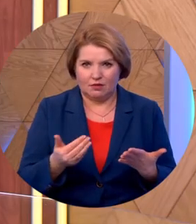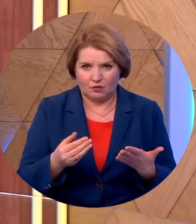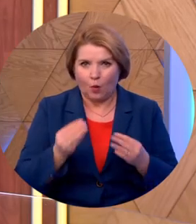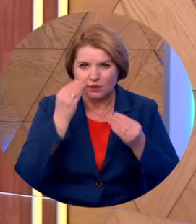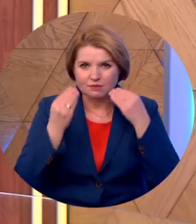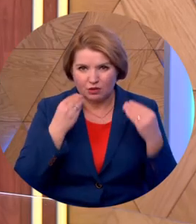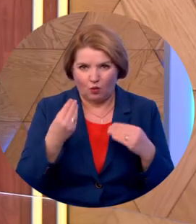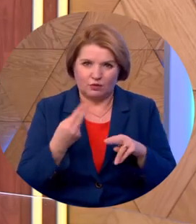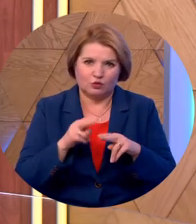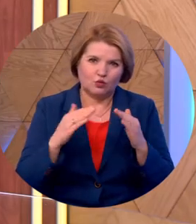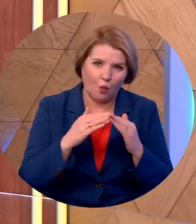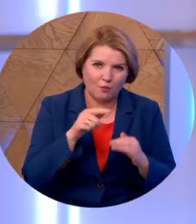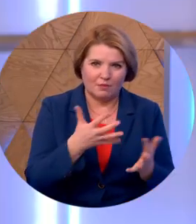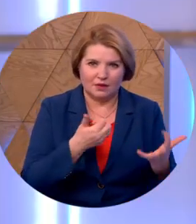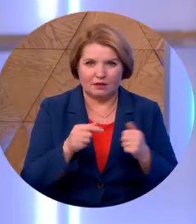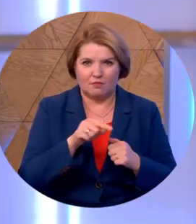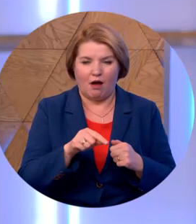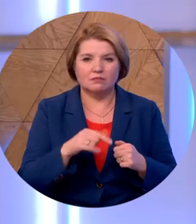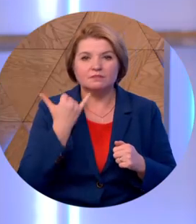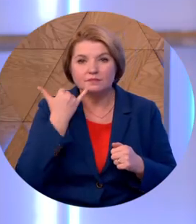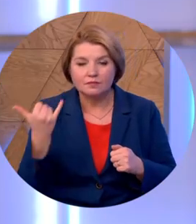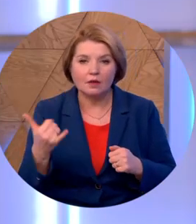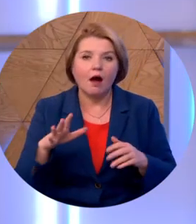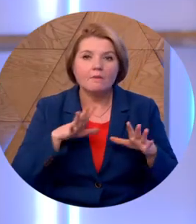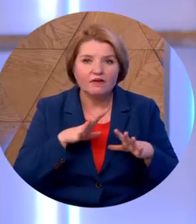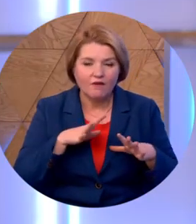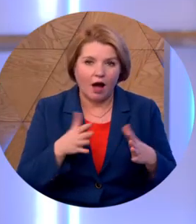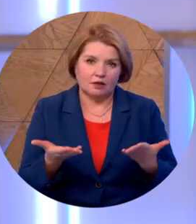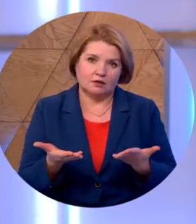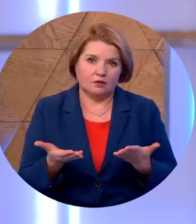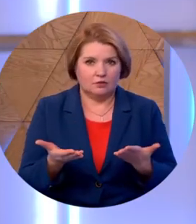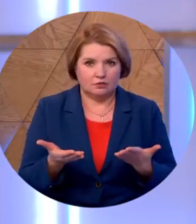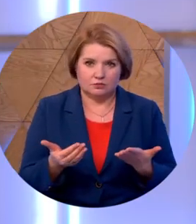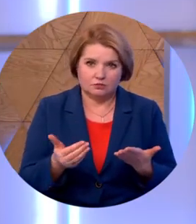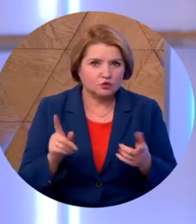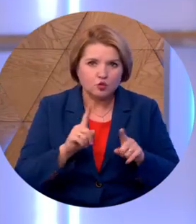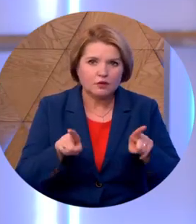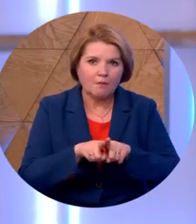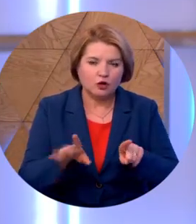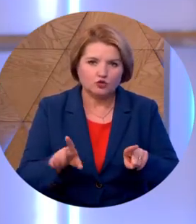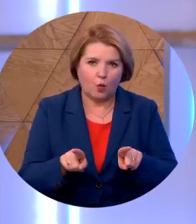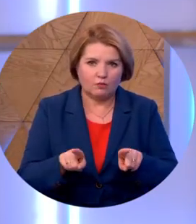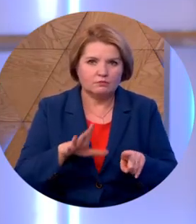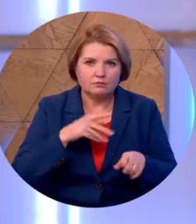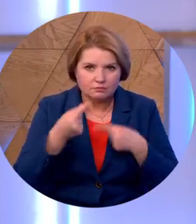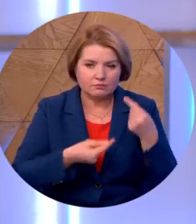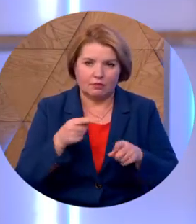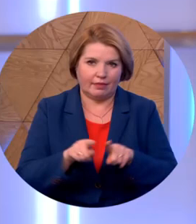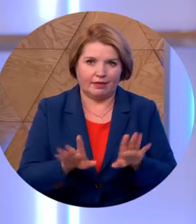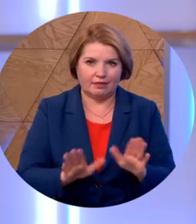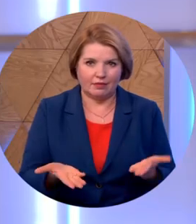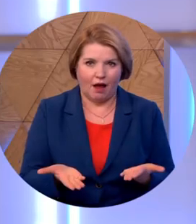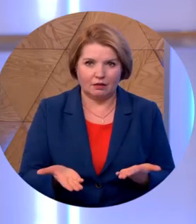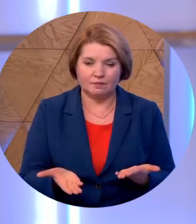два звонка и в одном и в другом случае вот что-то пошло не так Хотя вроде бы говорили в клинике обращаться чревато это тем что хуже